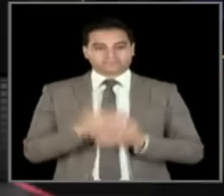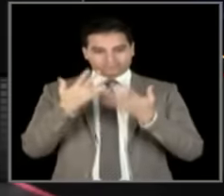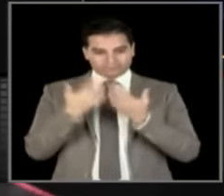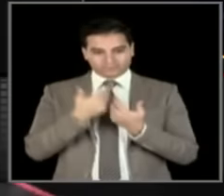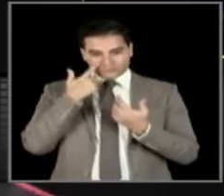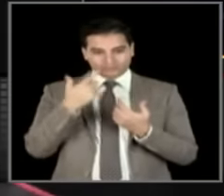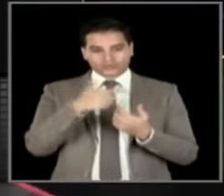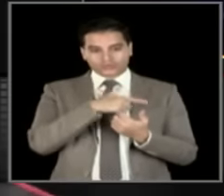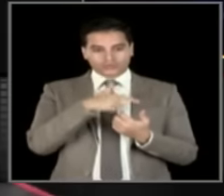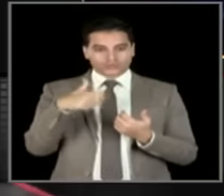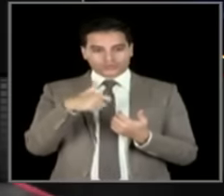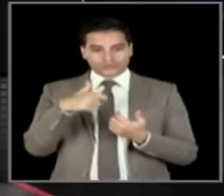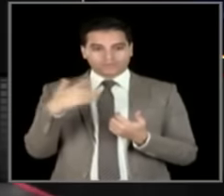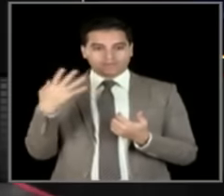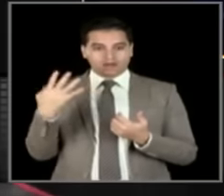حل المسألة الآتية: